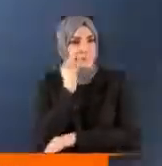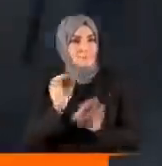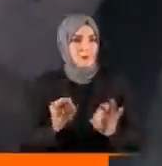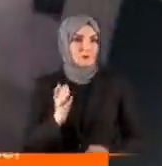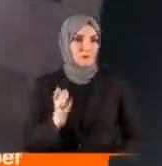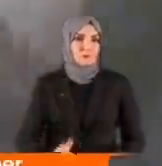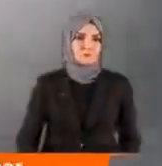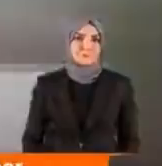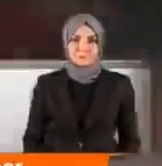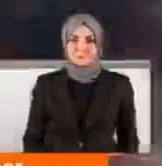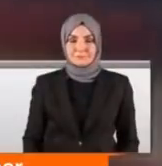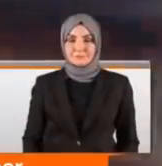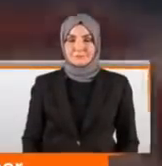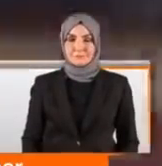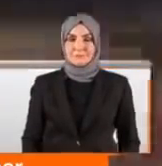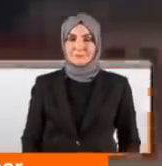başlıyor